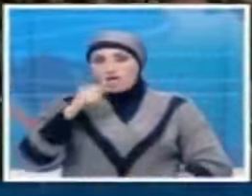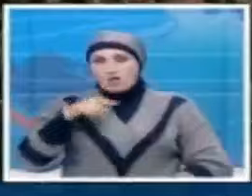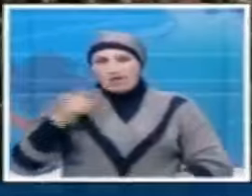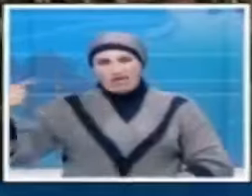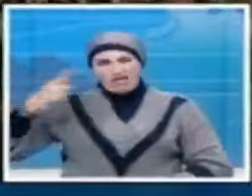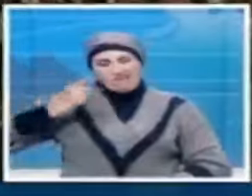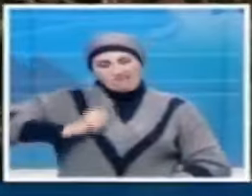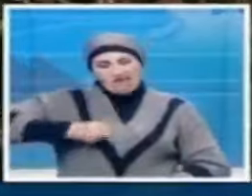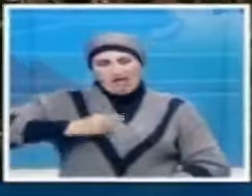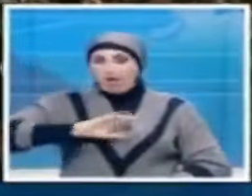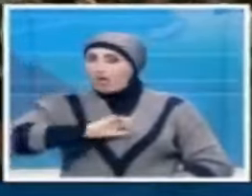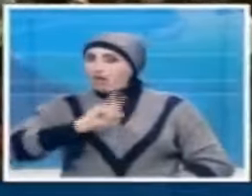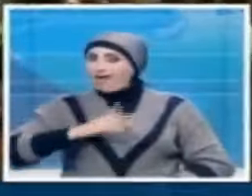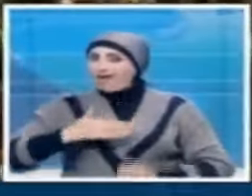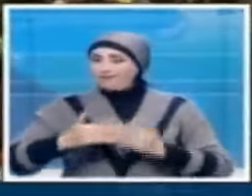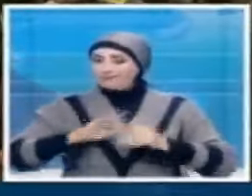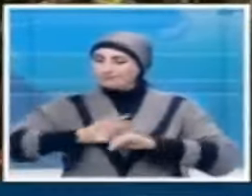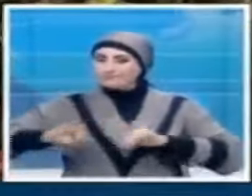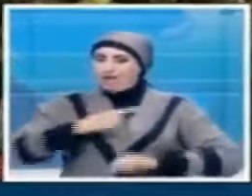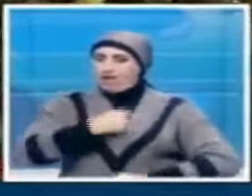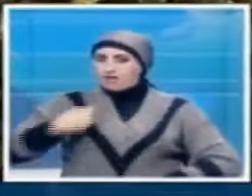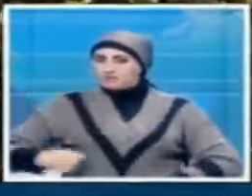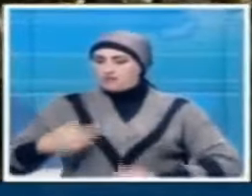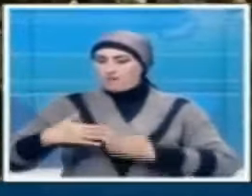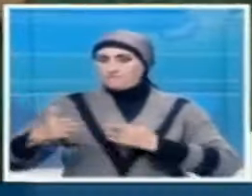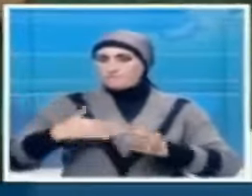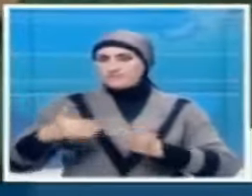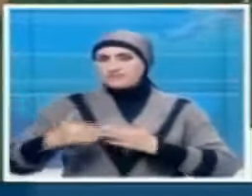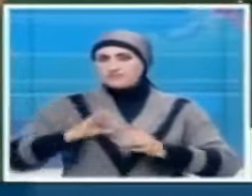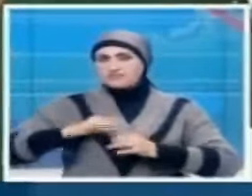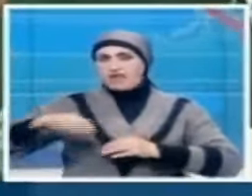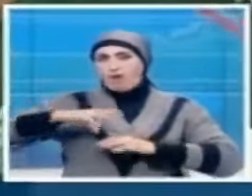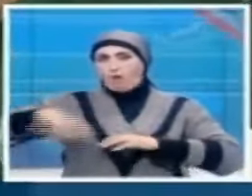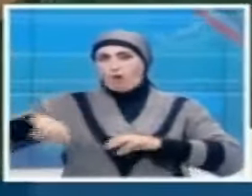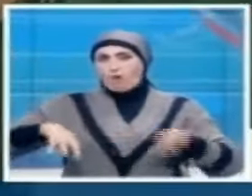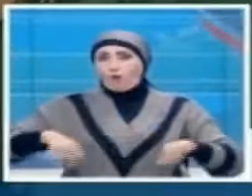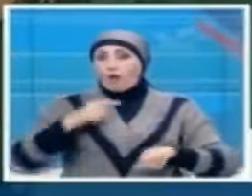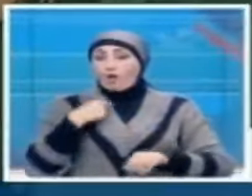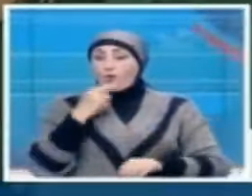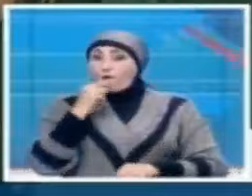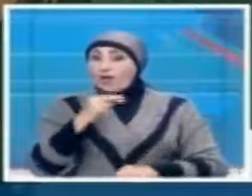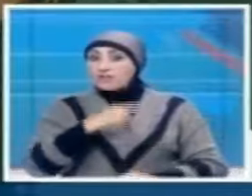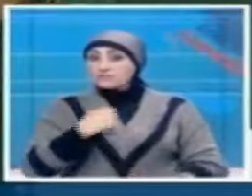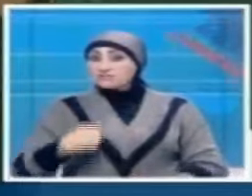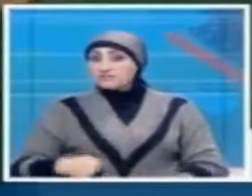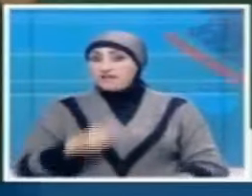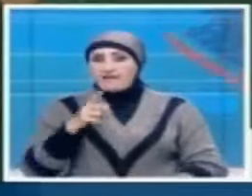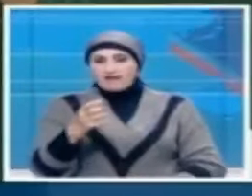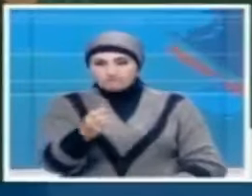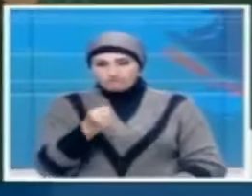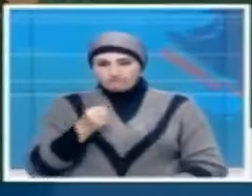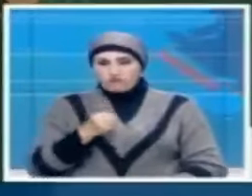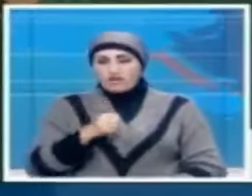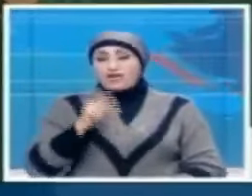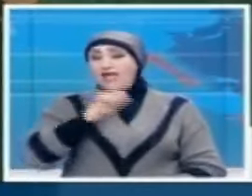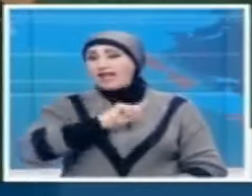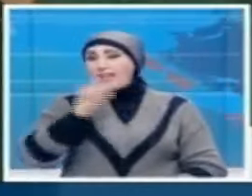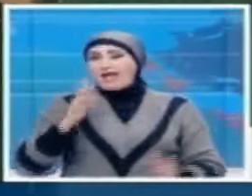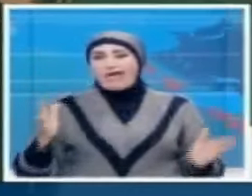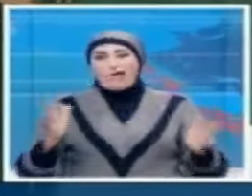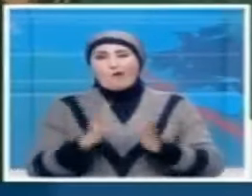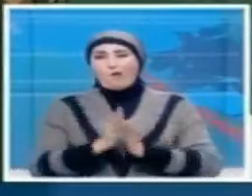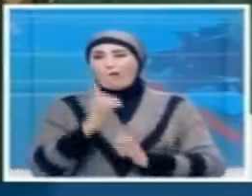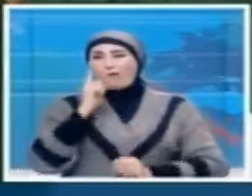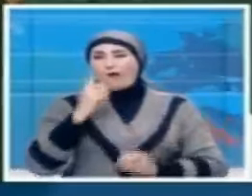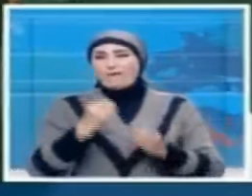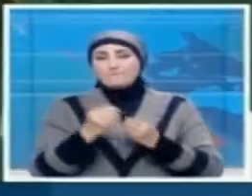من التهديدات والترهيب المستمر من بكين. من جانبها أكدت الصين أنها ستتمسك بمبدأ الصين الواحدة مع